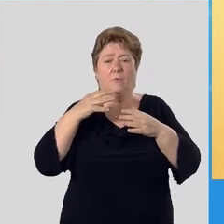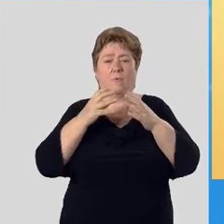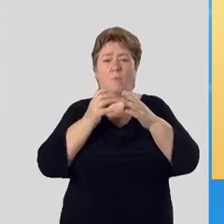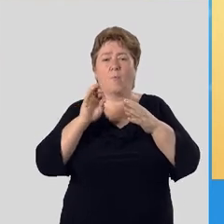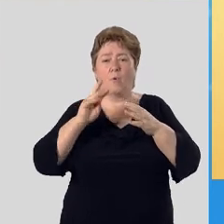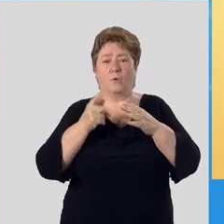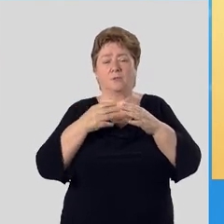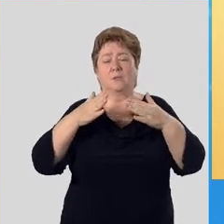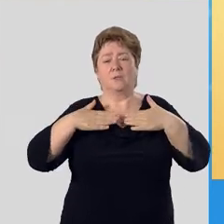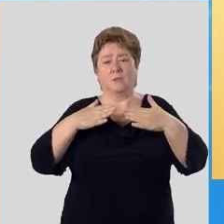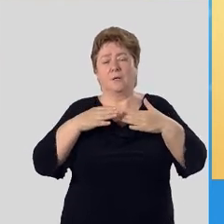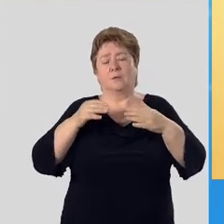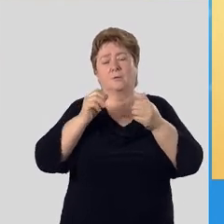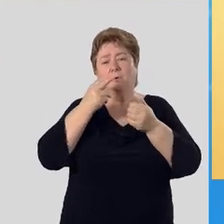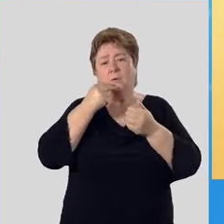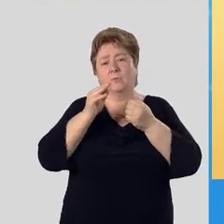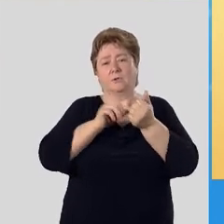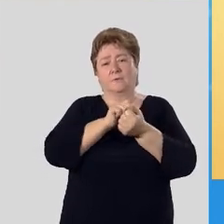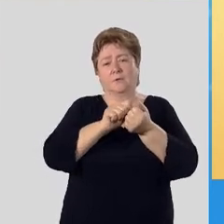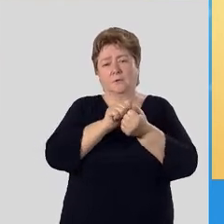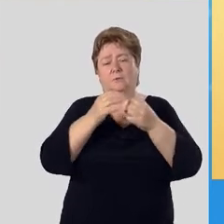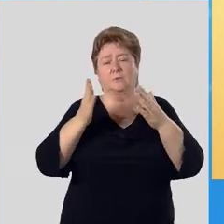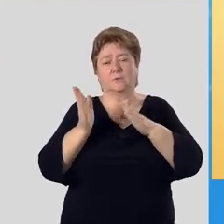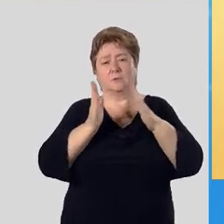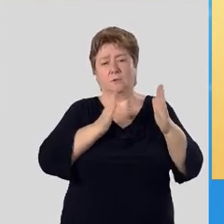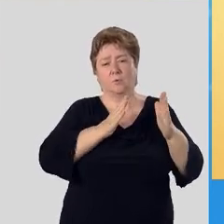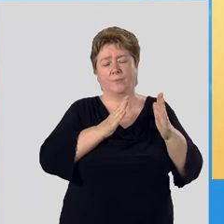также дыхательную и пищеварительные системы.